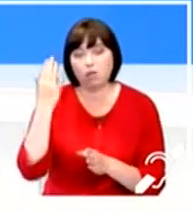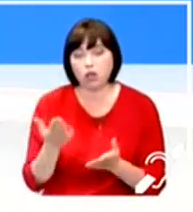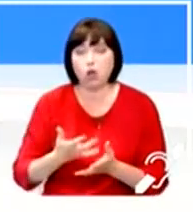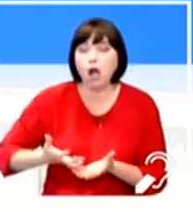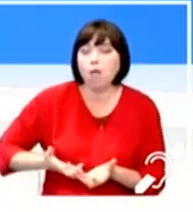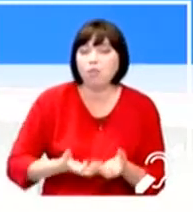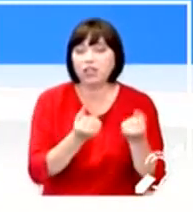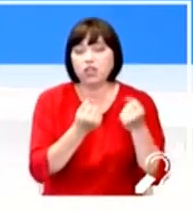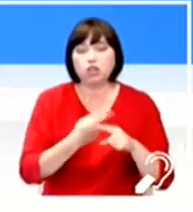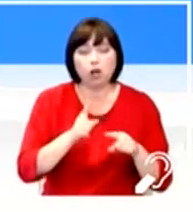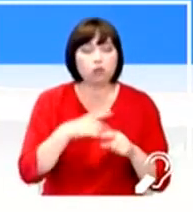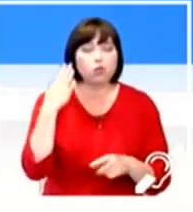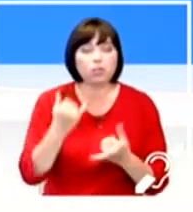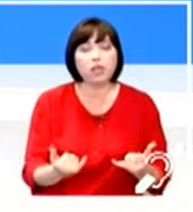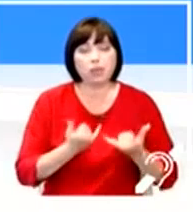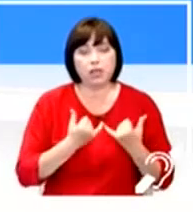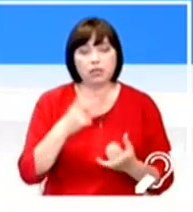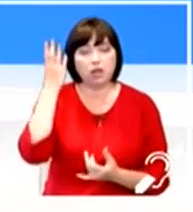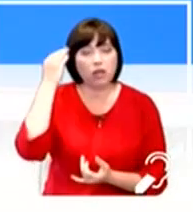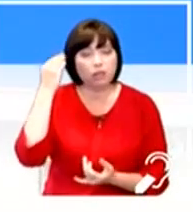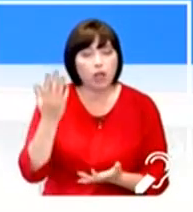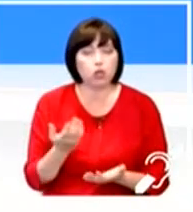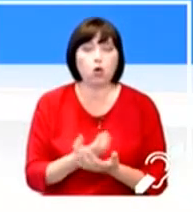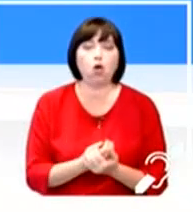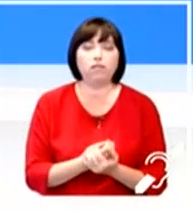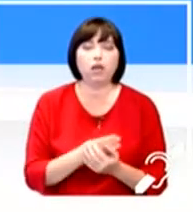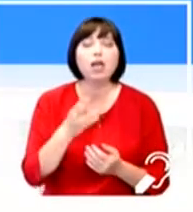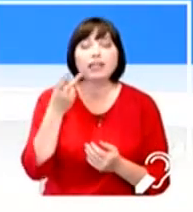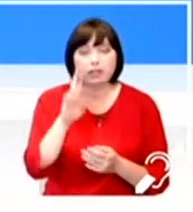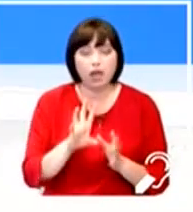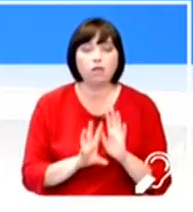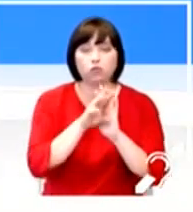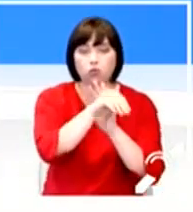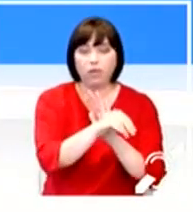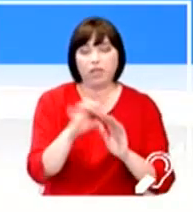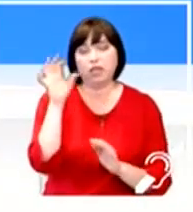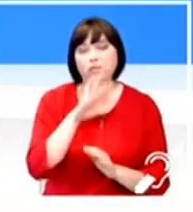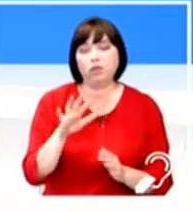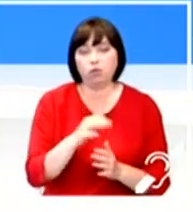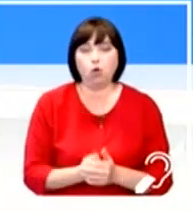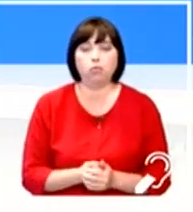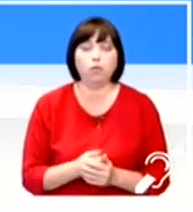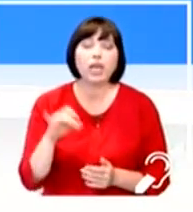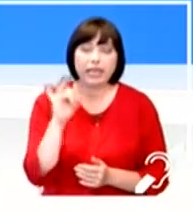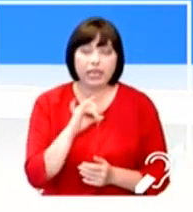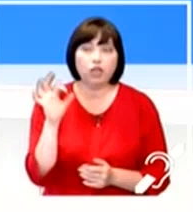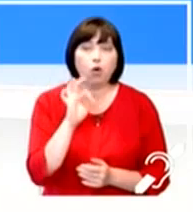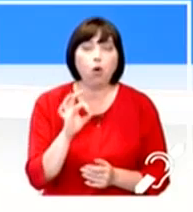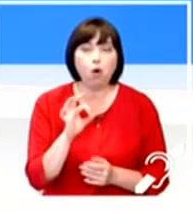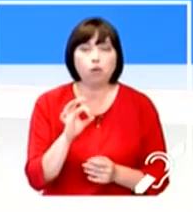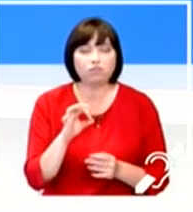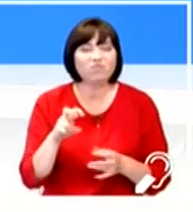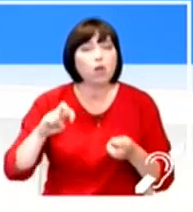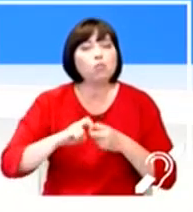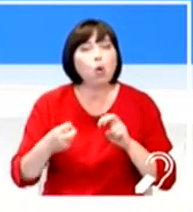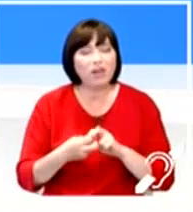sprijinul pe care România îl oferă Republicii Moldova în calea spre aderare la Uniunea Europeană, dar și despre